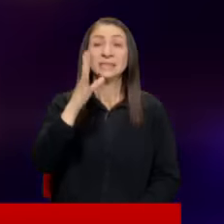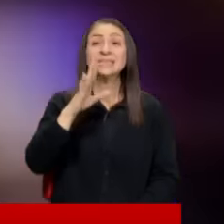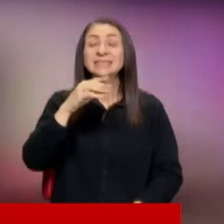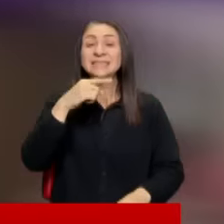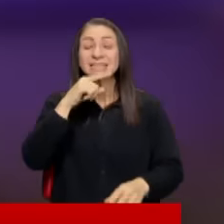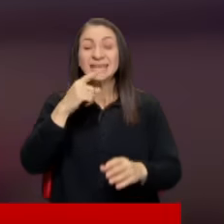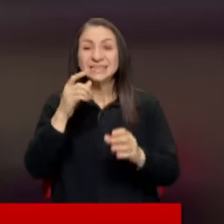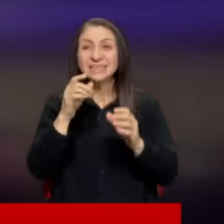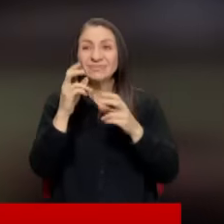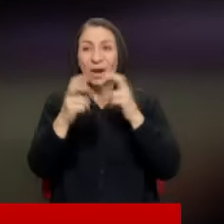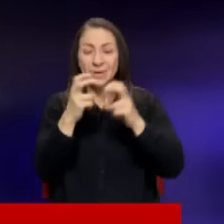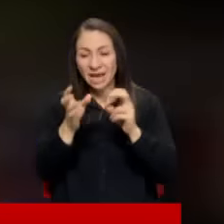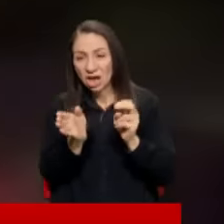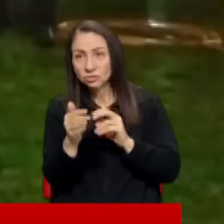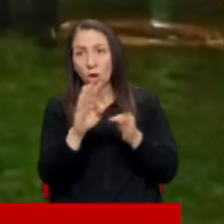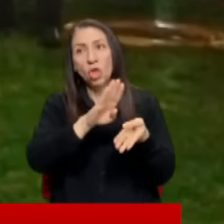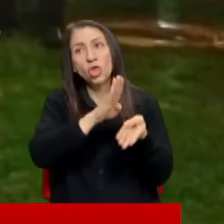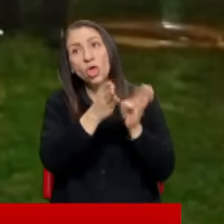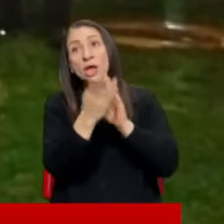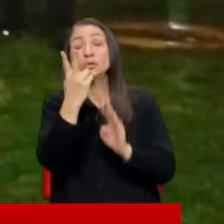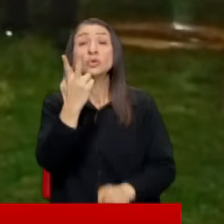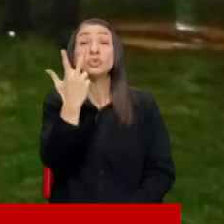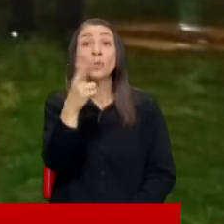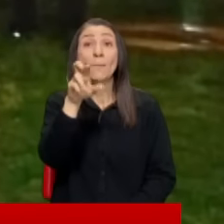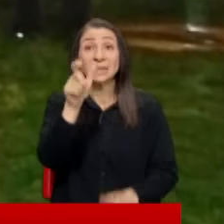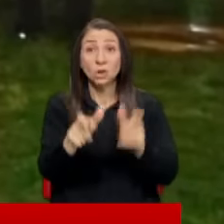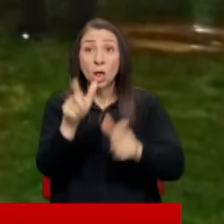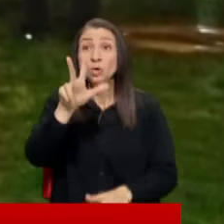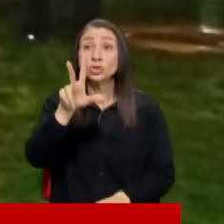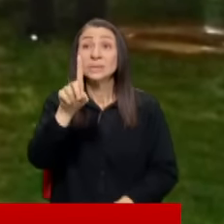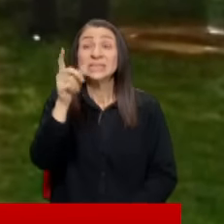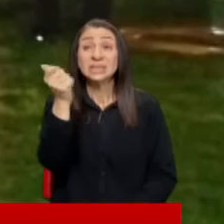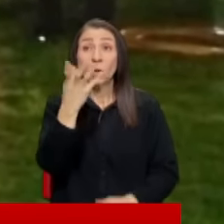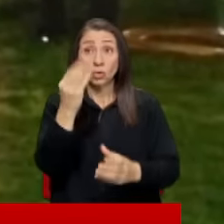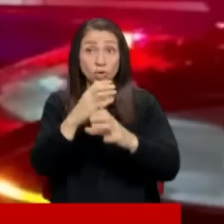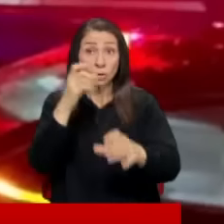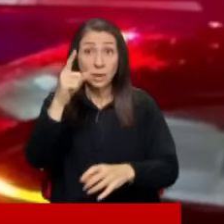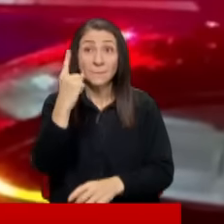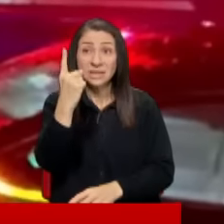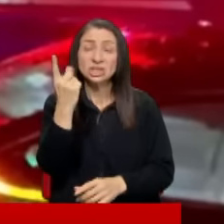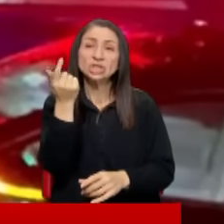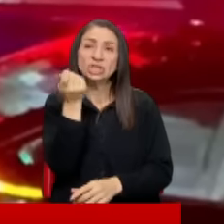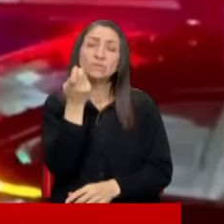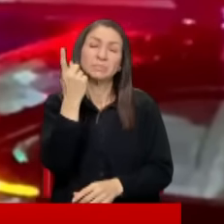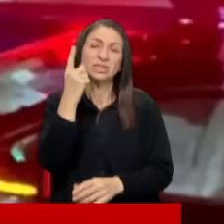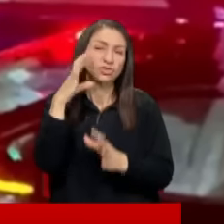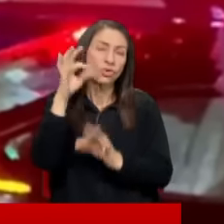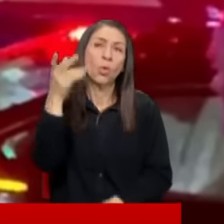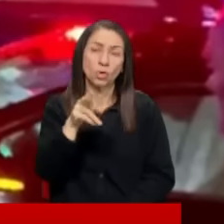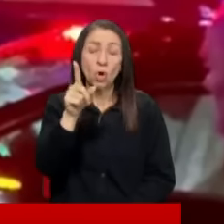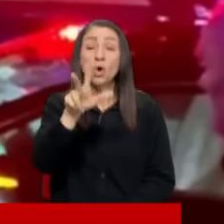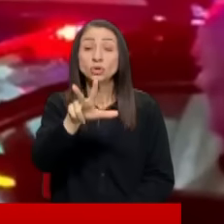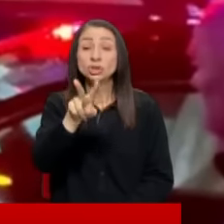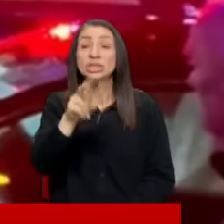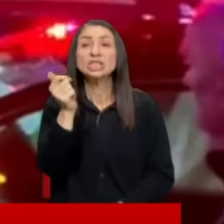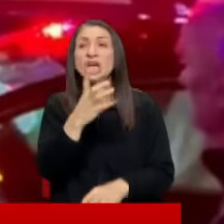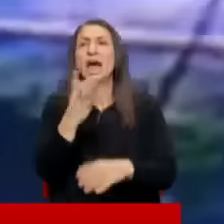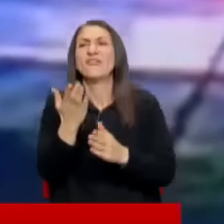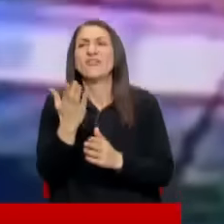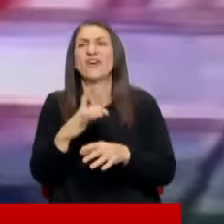Zeytinli Sanayi Kavşağı'nda devrildi. Üçü personel, 31 kişinin bulunduğu otobüste bir kişi yaşamını yitirdi. 32 kişi